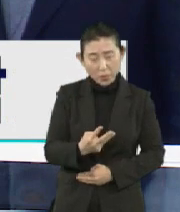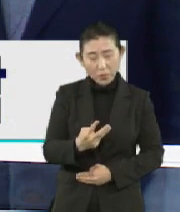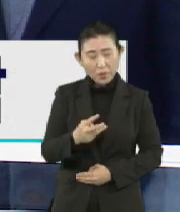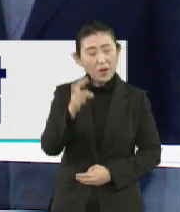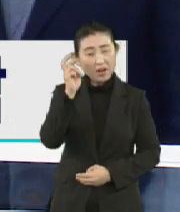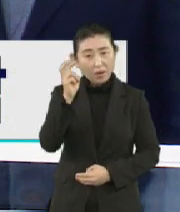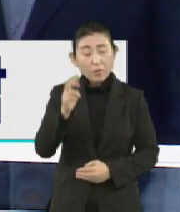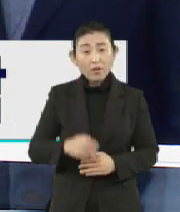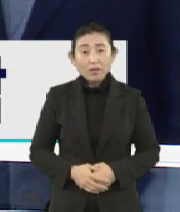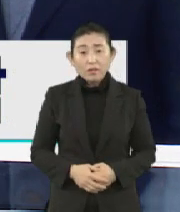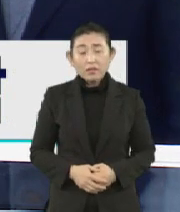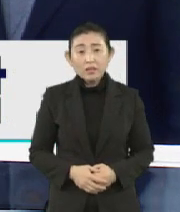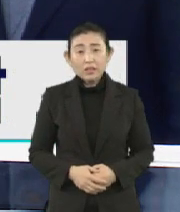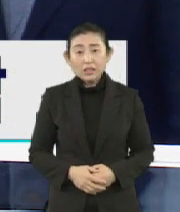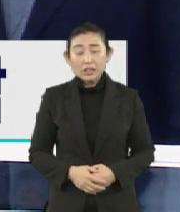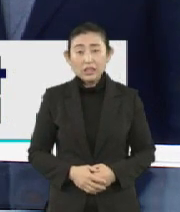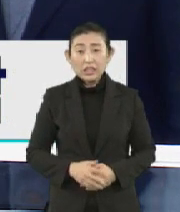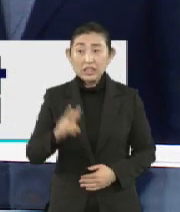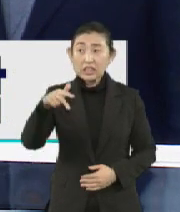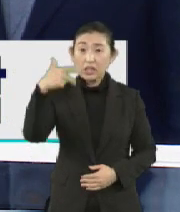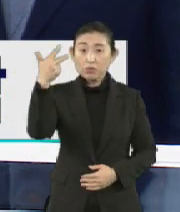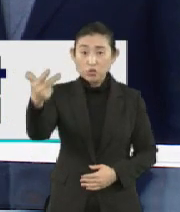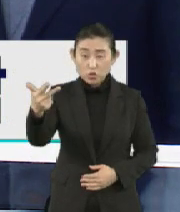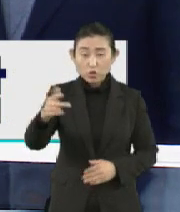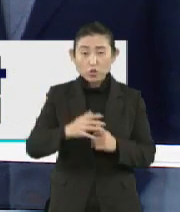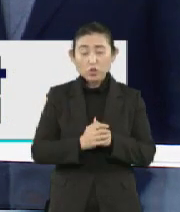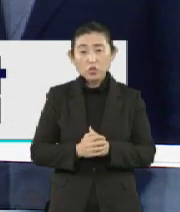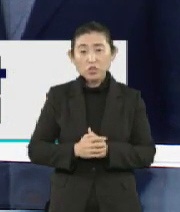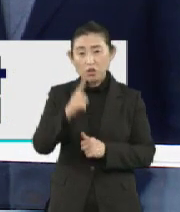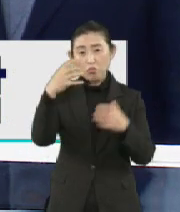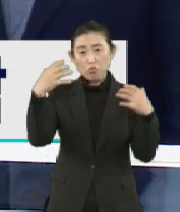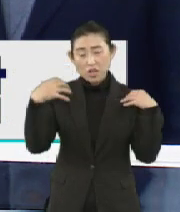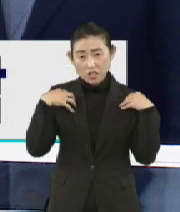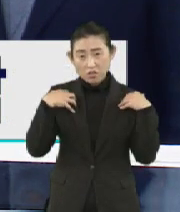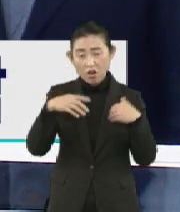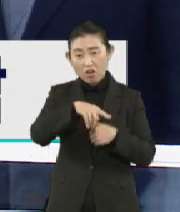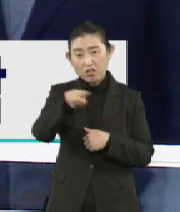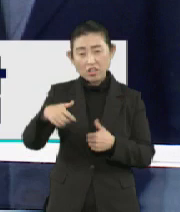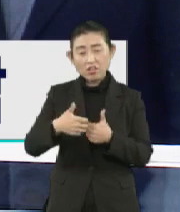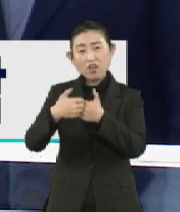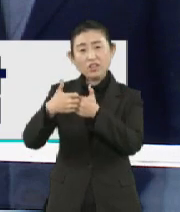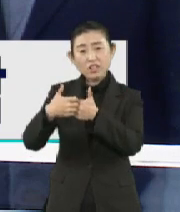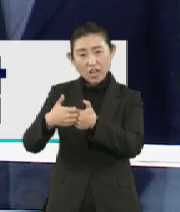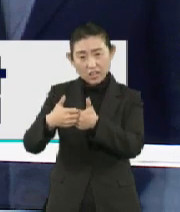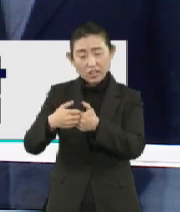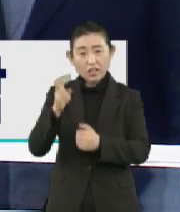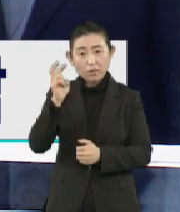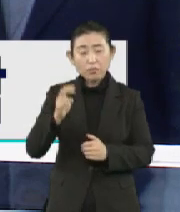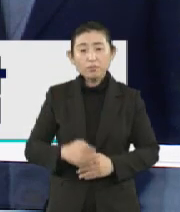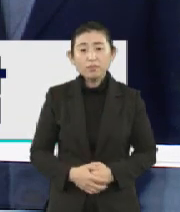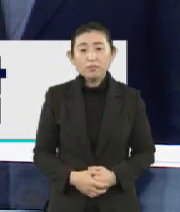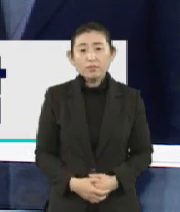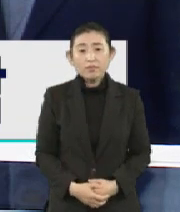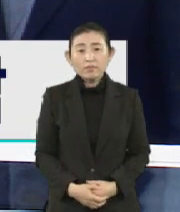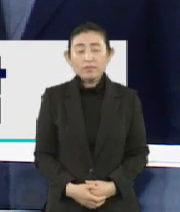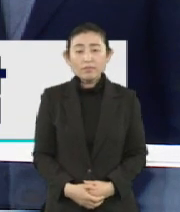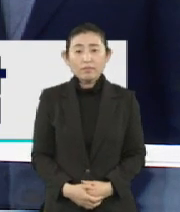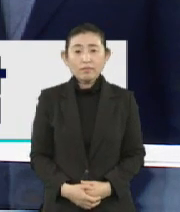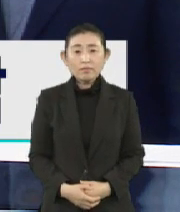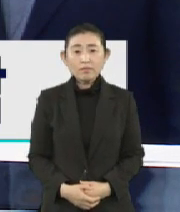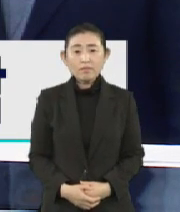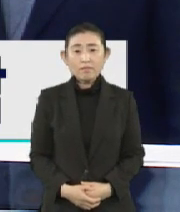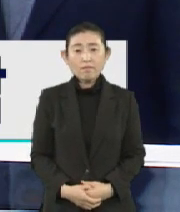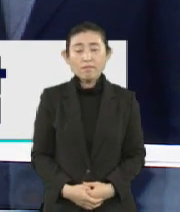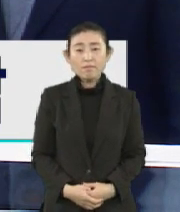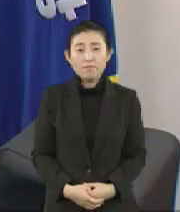이전이 거론되고 있는데 다음 주 국무조정실 실무회의 안건으로 다뤄질 예정입니다. 서울방송센터 김성민